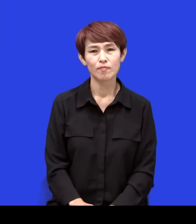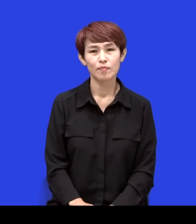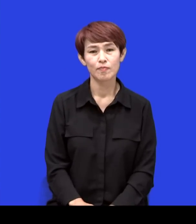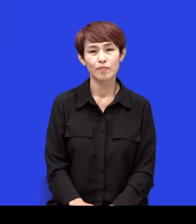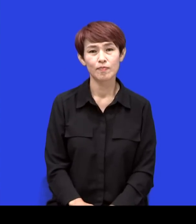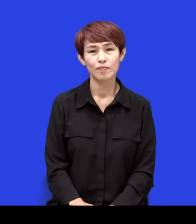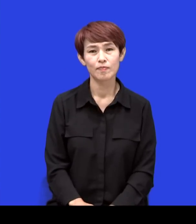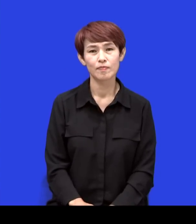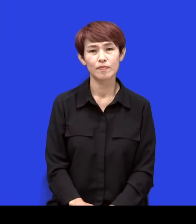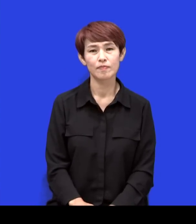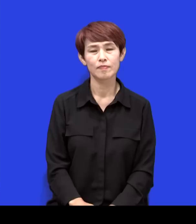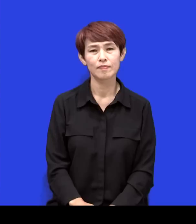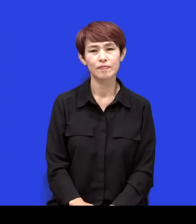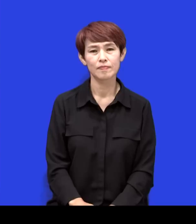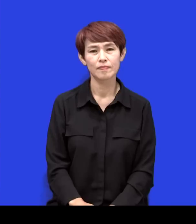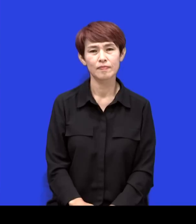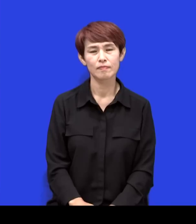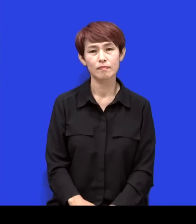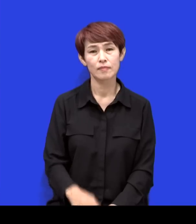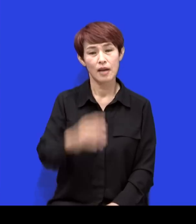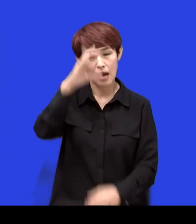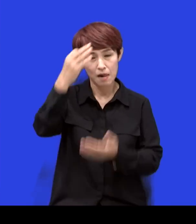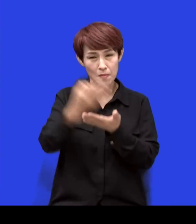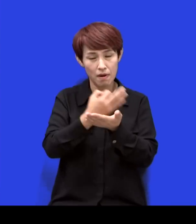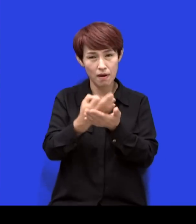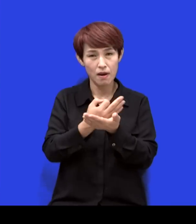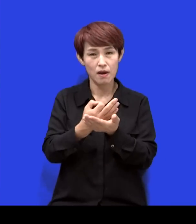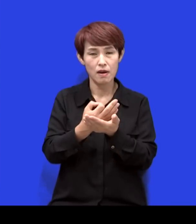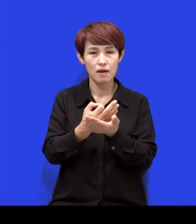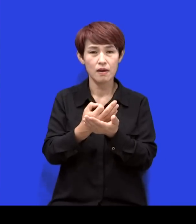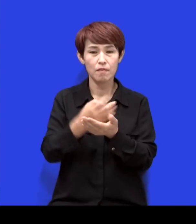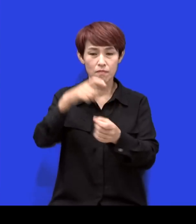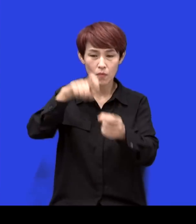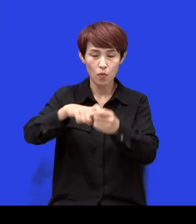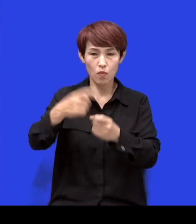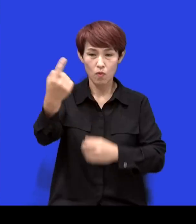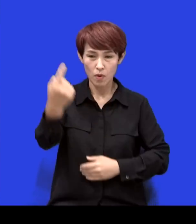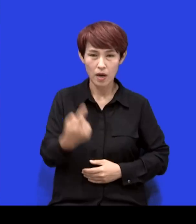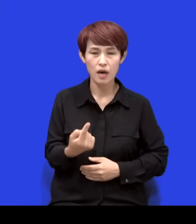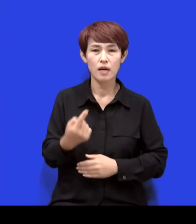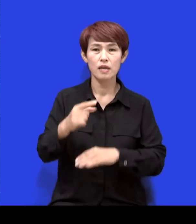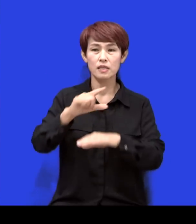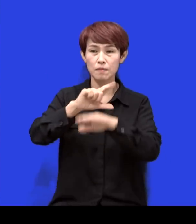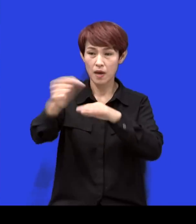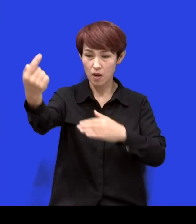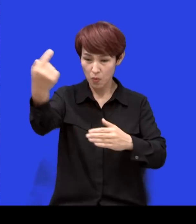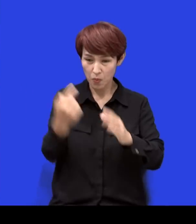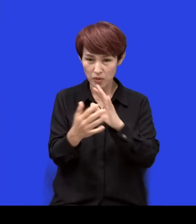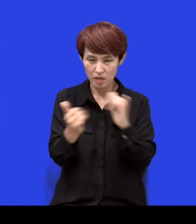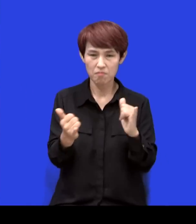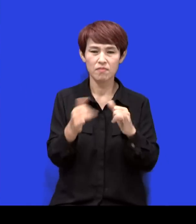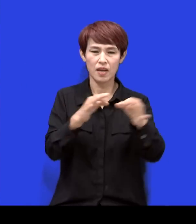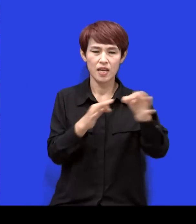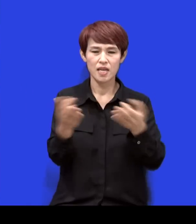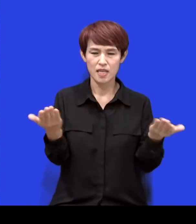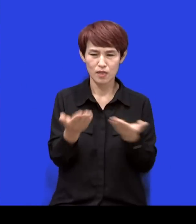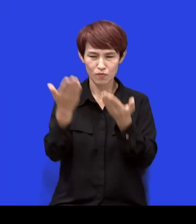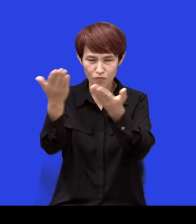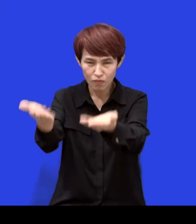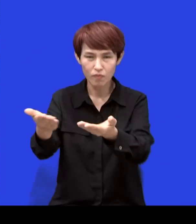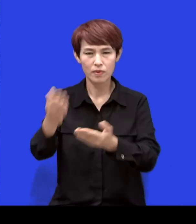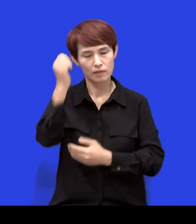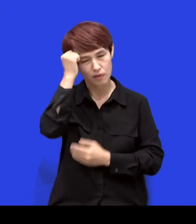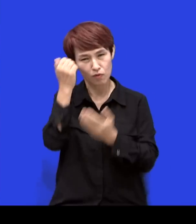그 파트타임 그 쉬운 일이 아니죠. 그냥 네네. 와서 막 지방에서 올라와서 갈 데 없는 애들을 예. 가게에서 일도 시켜주고 재워도 주고